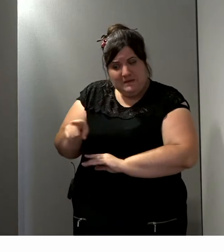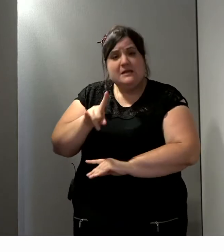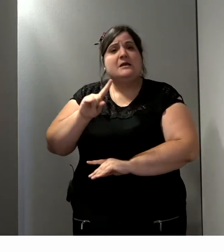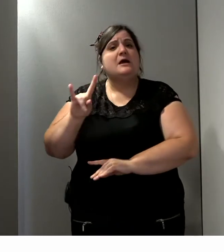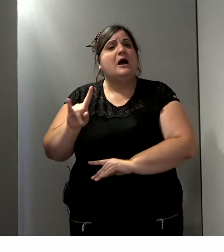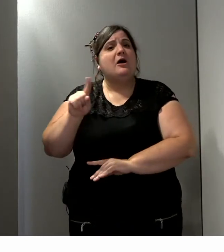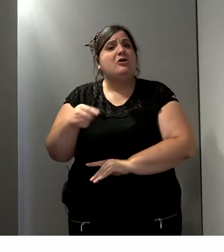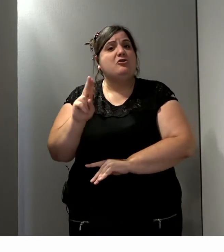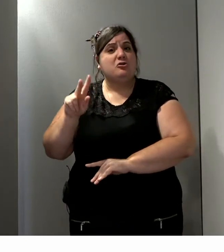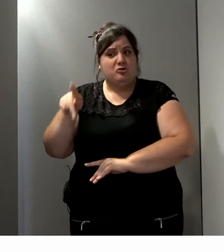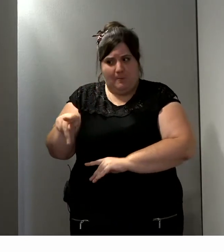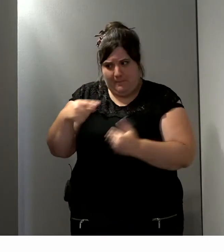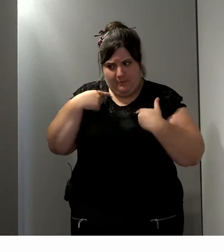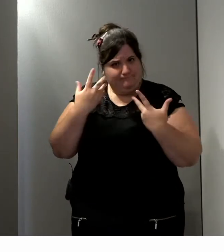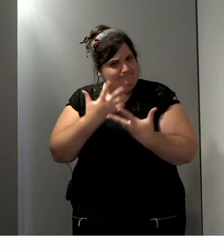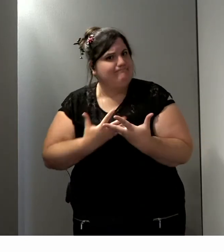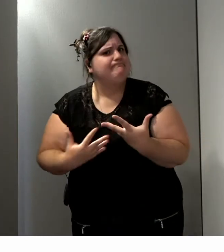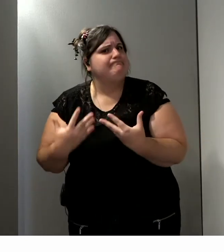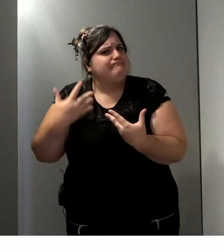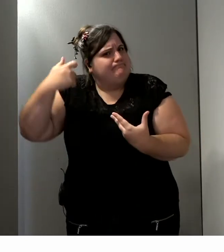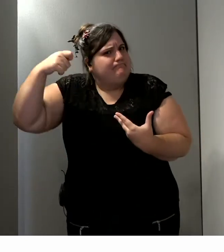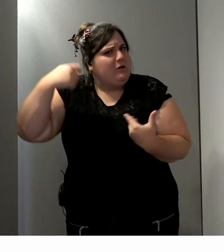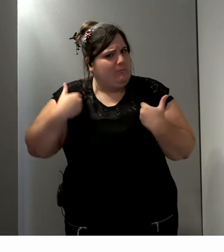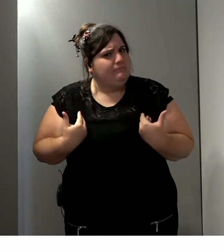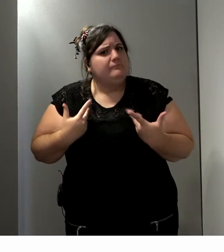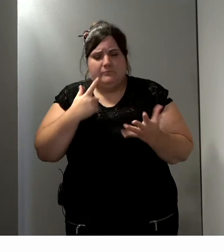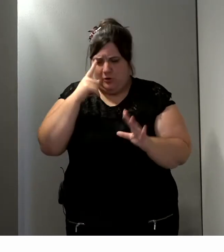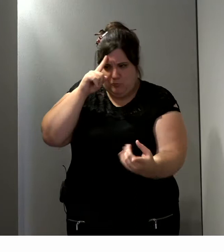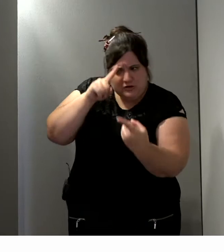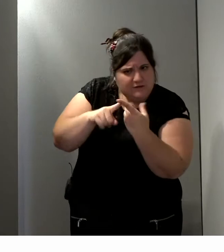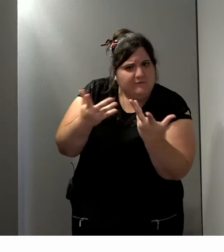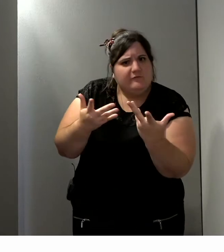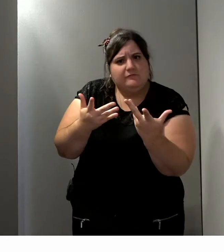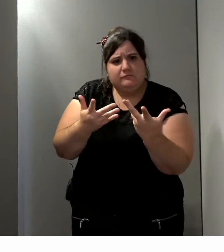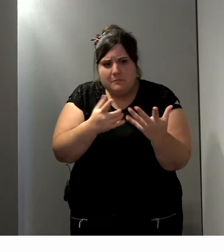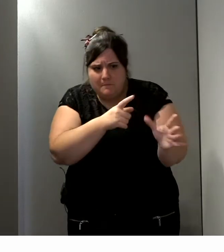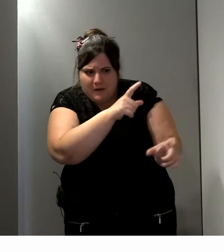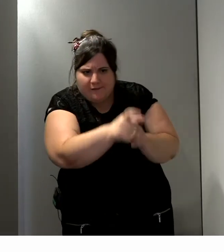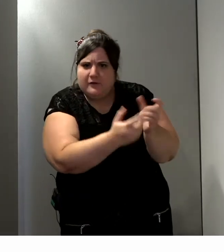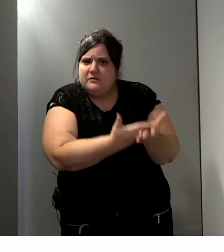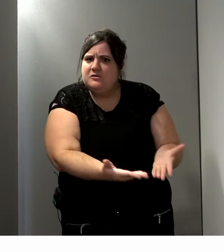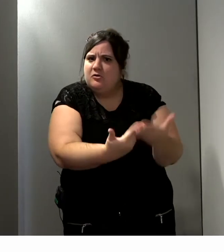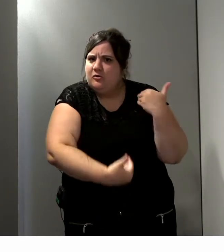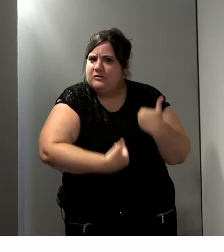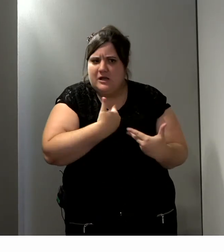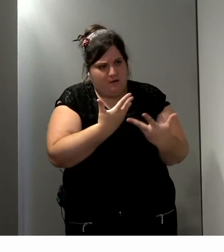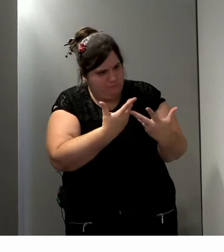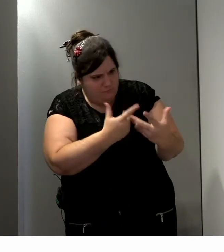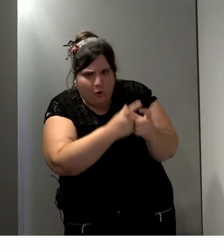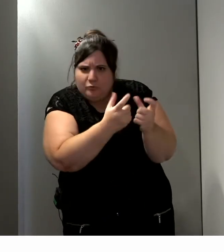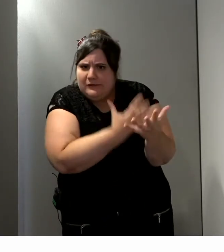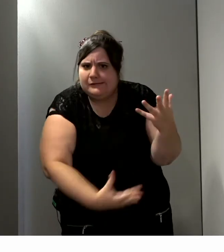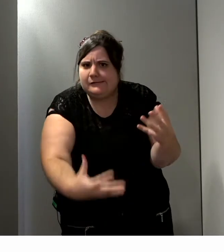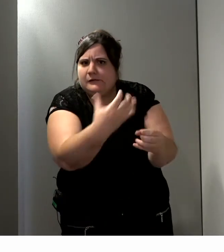but est de mettre en exergue, mettre en évidence, mettre en lumière les entrepreneurs handicapés et